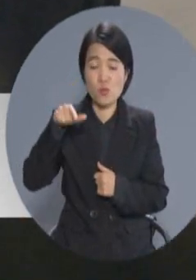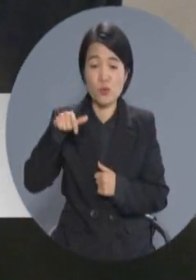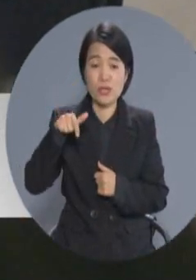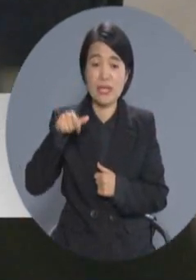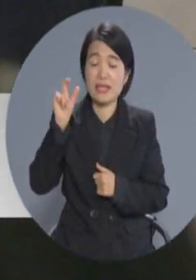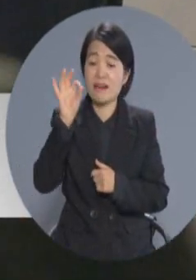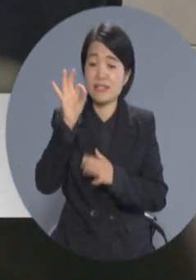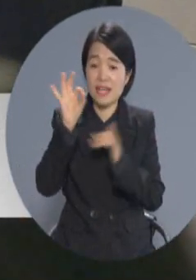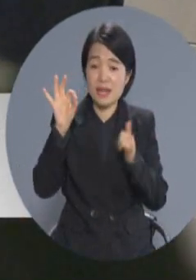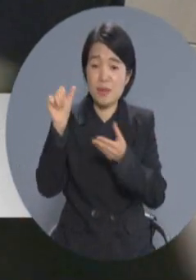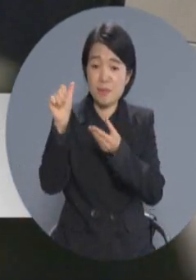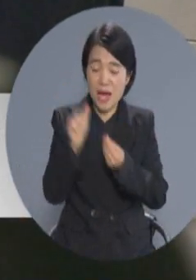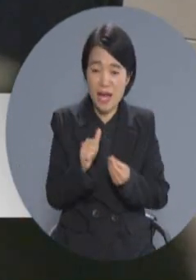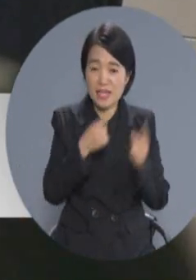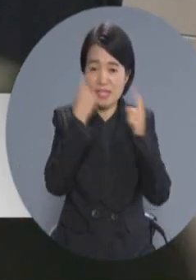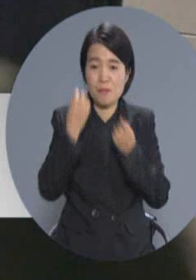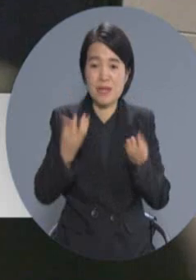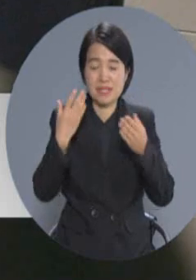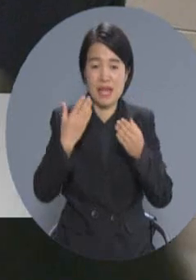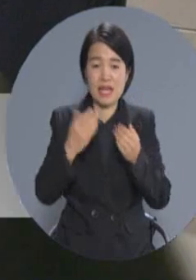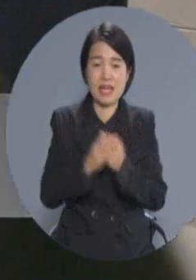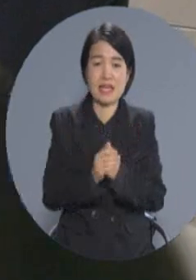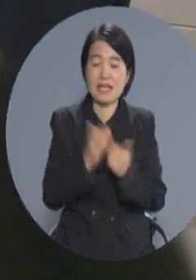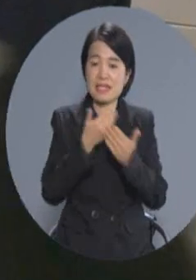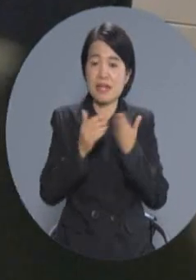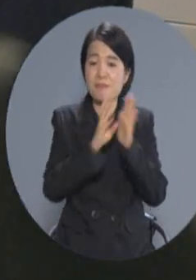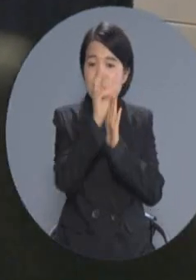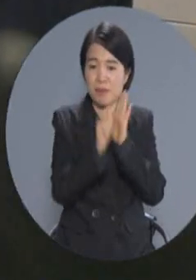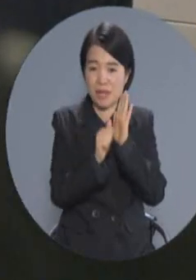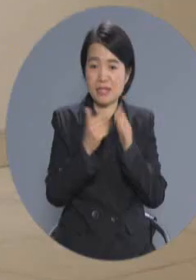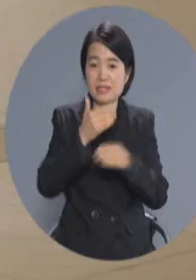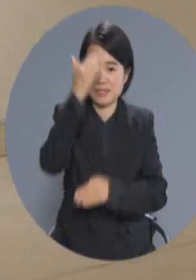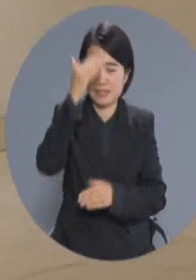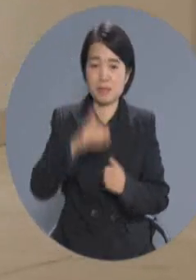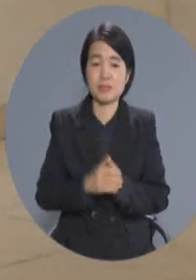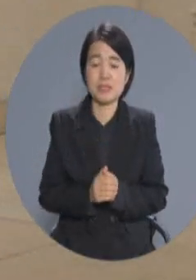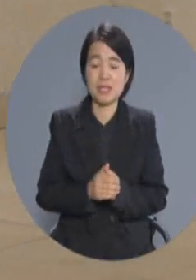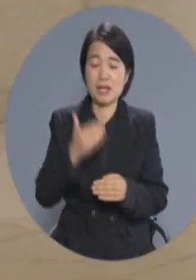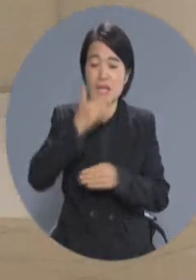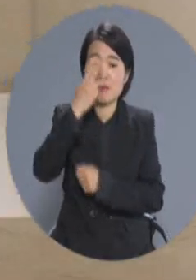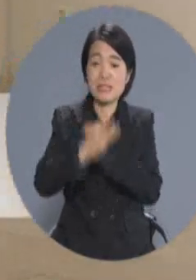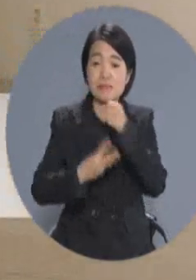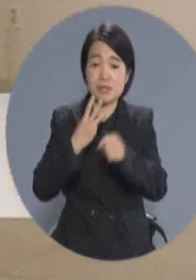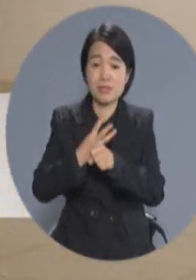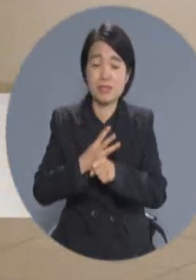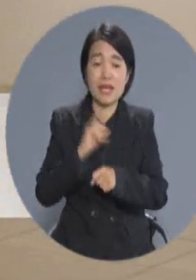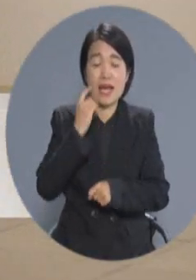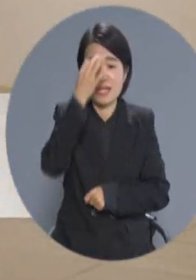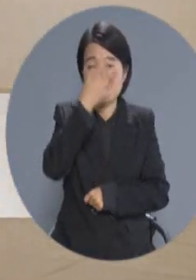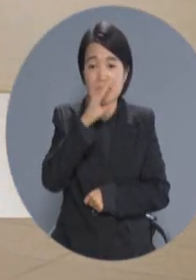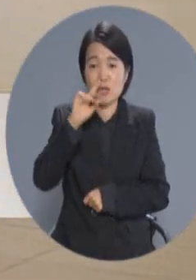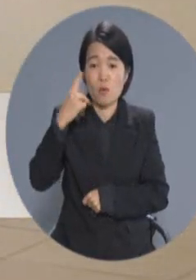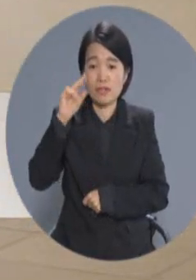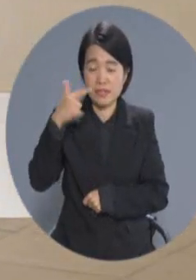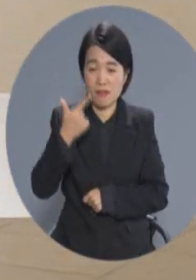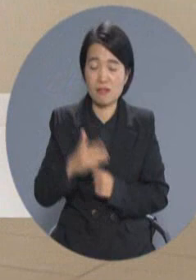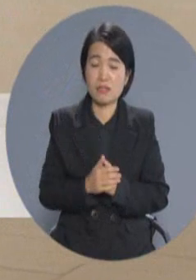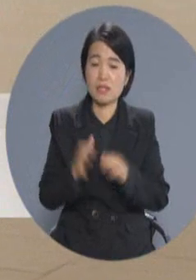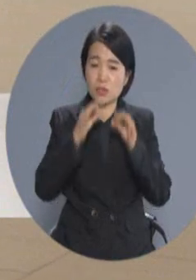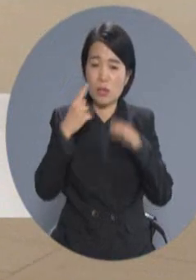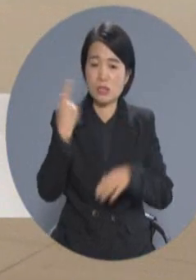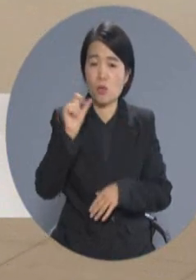연예인화가 10여명을 초청해 기념행사와 작품 경매전을 개최했습니다 개관 3년을 맞는 아테디오션 갤러리는 그동안